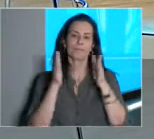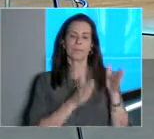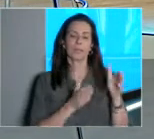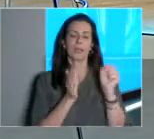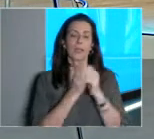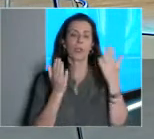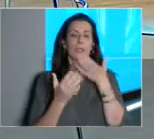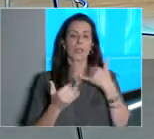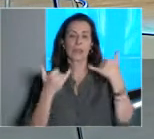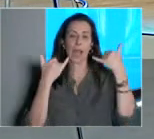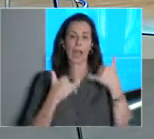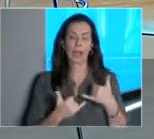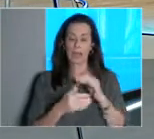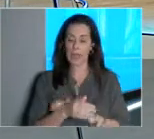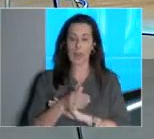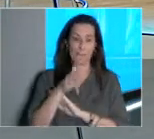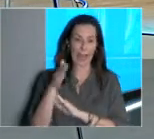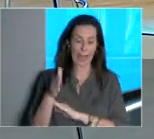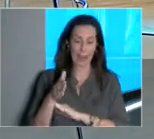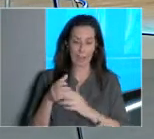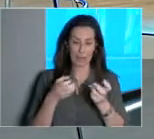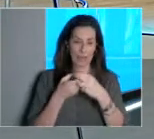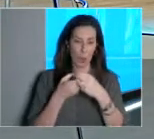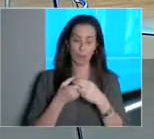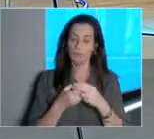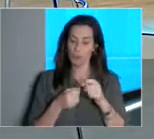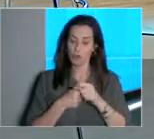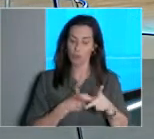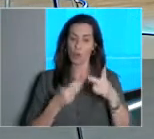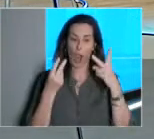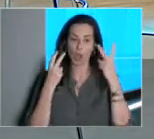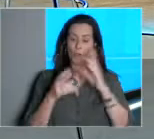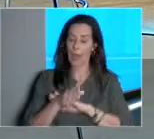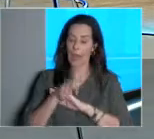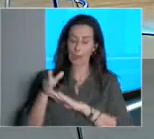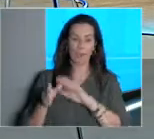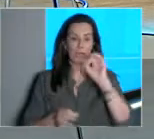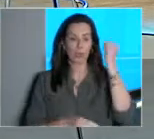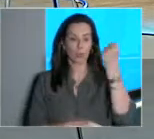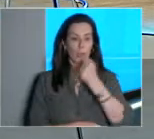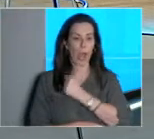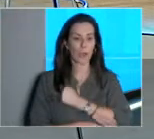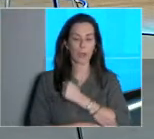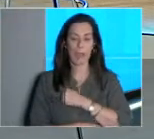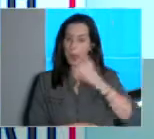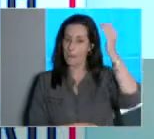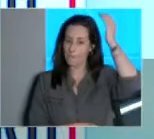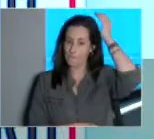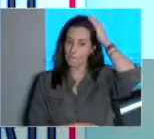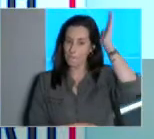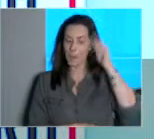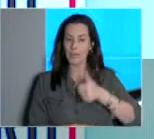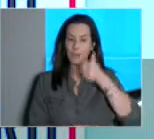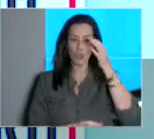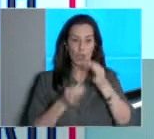הכותרת הראשית, האיחוד בימין, רגעי הכרעה, שבוע גורלי למחנה הלאומי ולציונות הדתית. בנט ושקד בפגישה